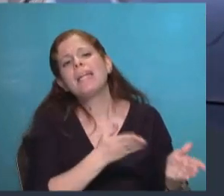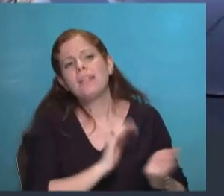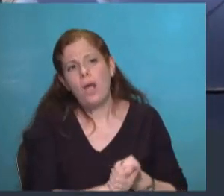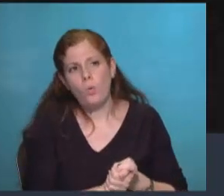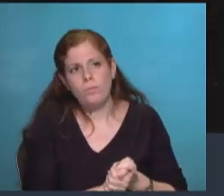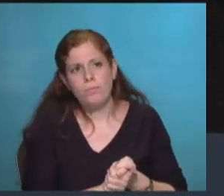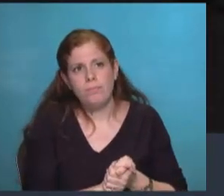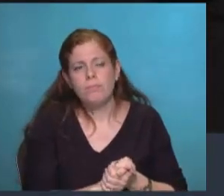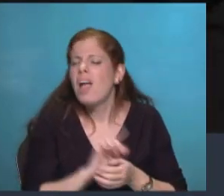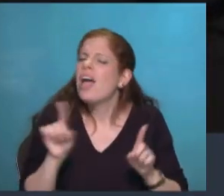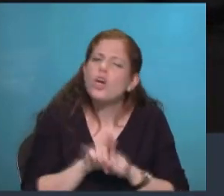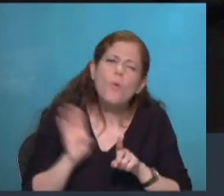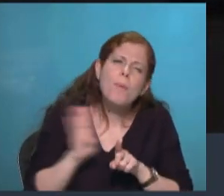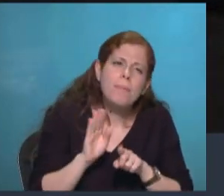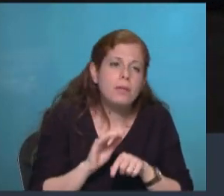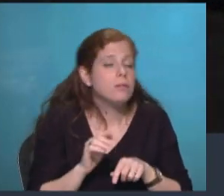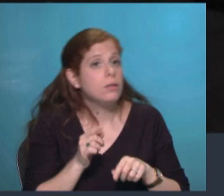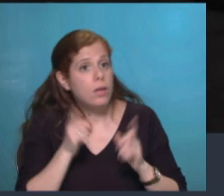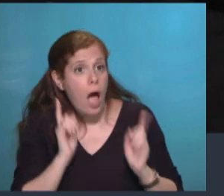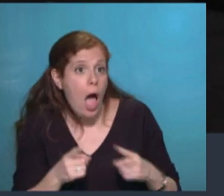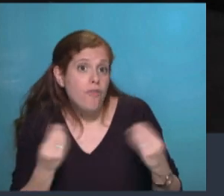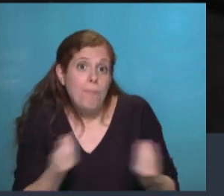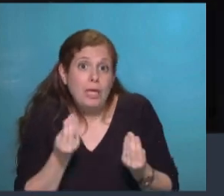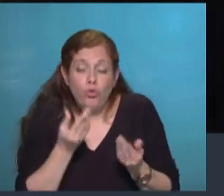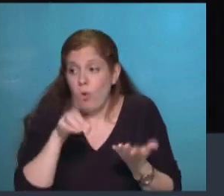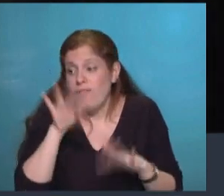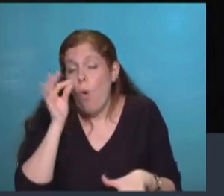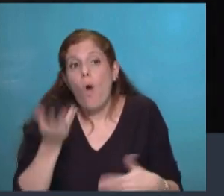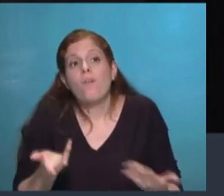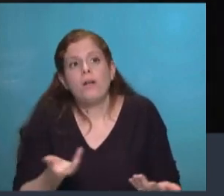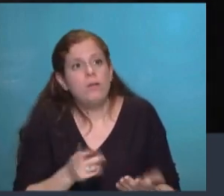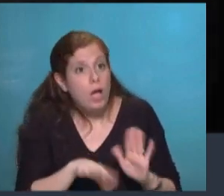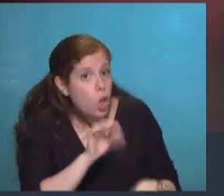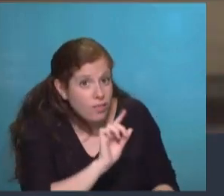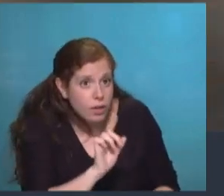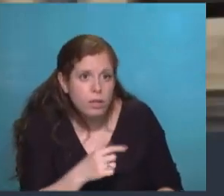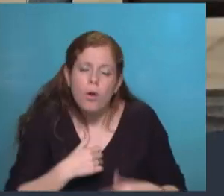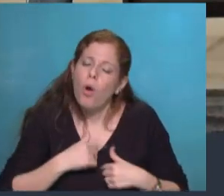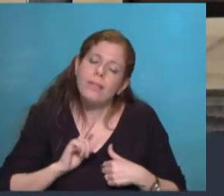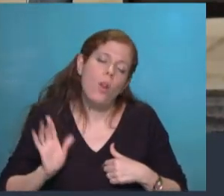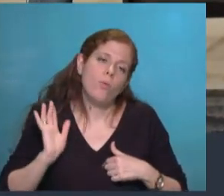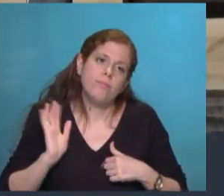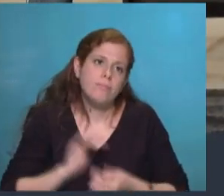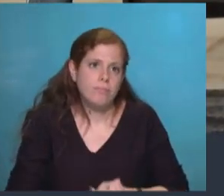שני לגיד. מה את אומרת? חייב מישהו כאילו, אבל... את לא הולכת להצביר? לא, אני לא.